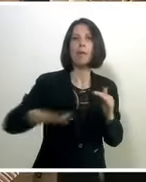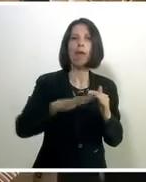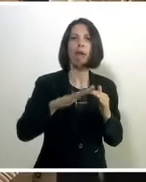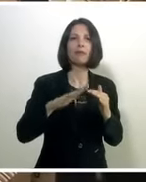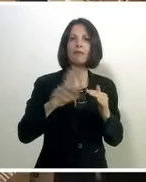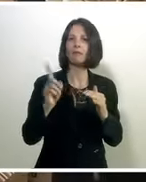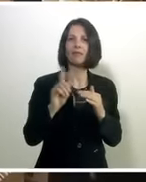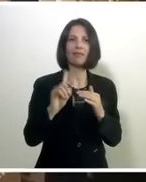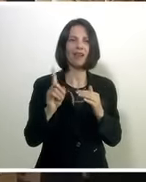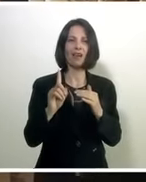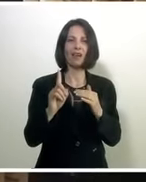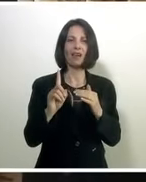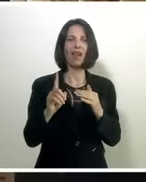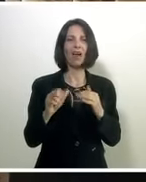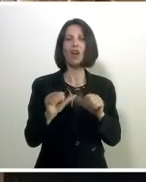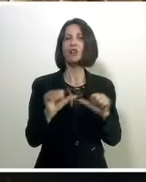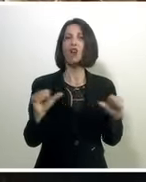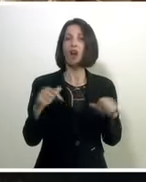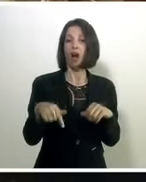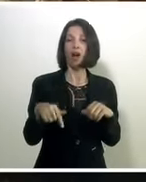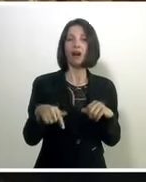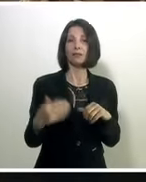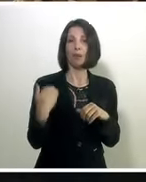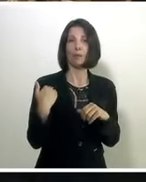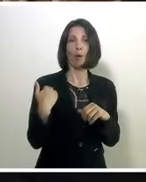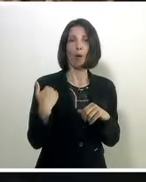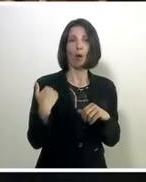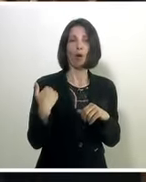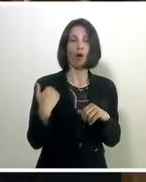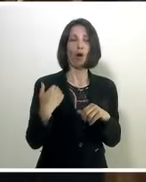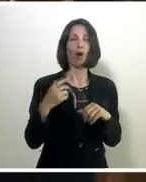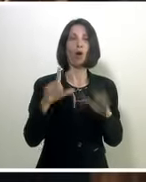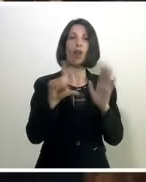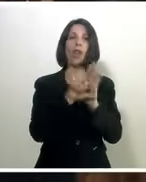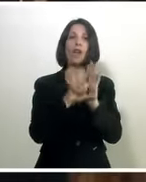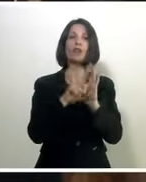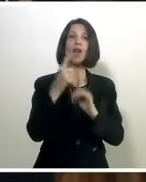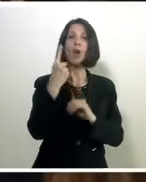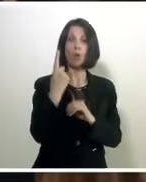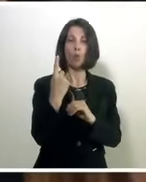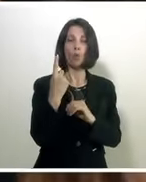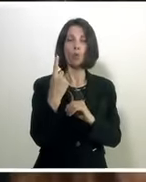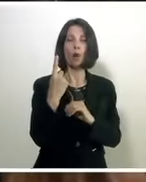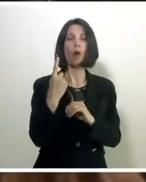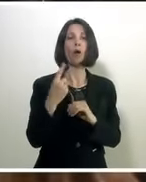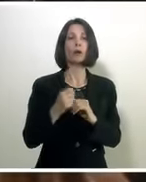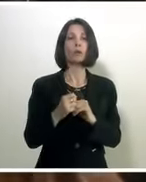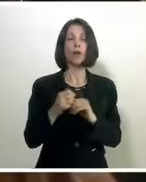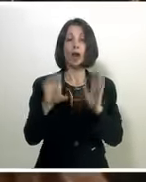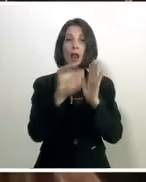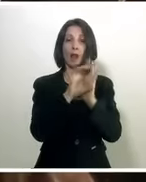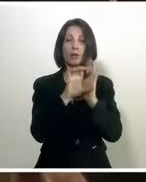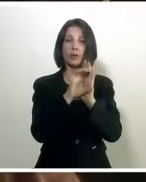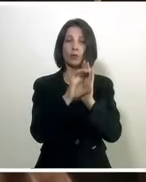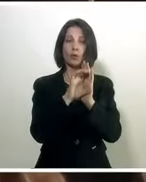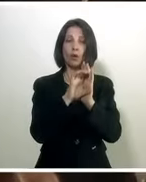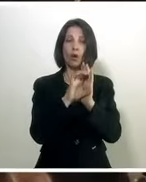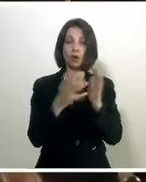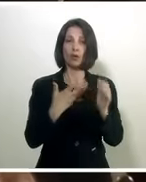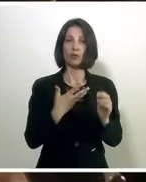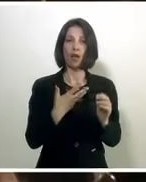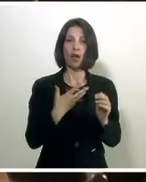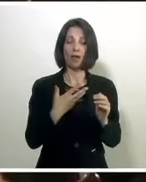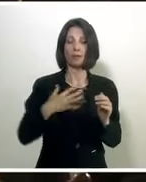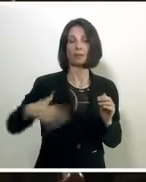rimediato solo di recente con la legge costituzionale numero 1 del 2022 Ma la cultura comunista tradizionale trascurava il pensiero